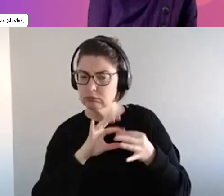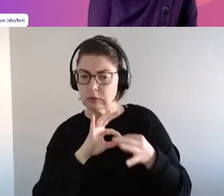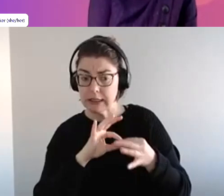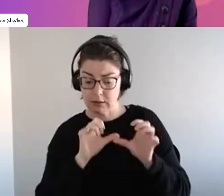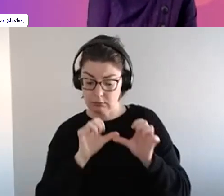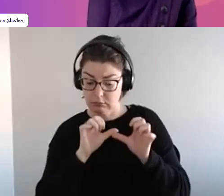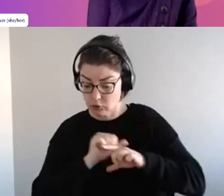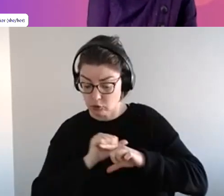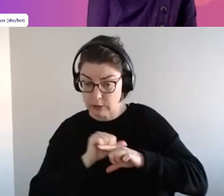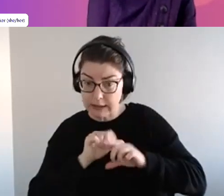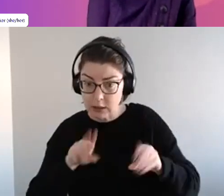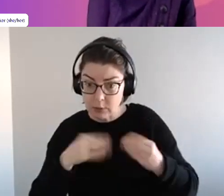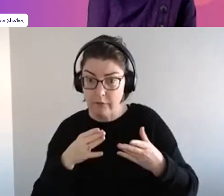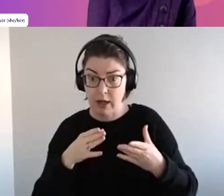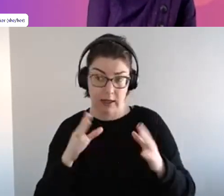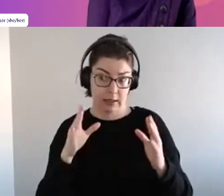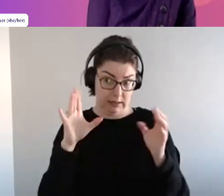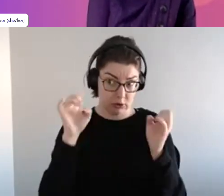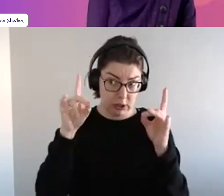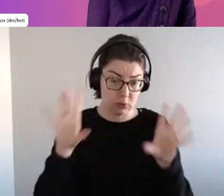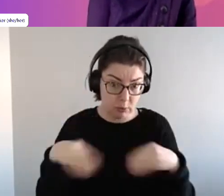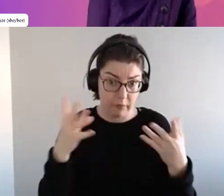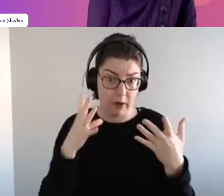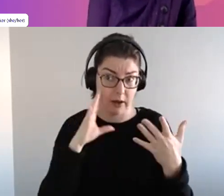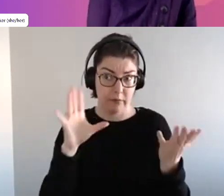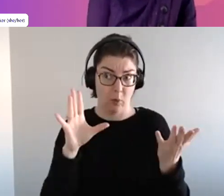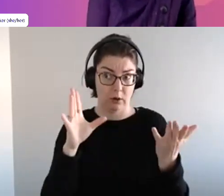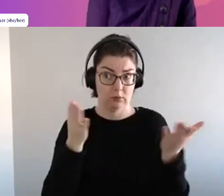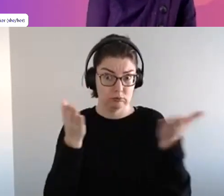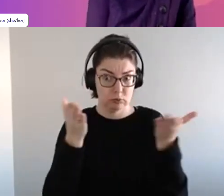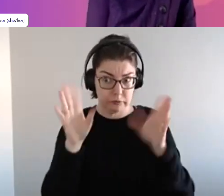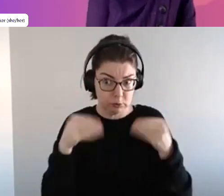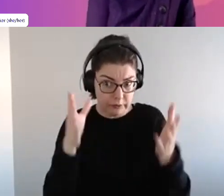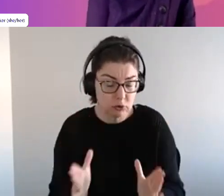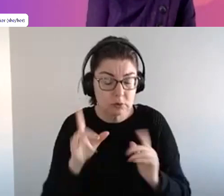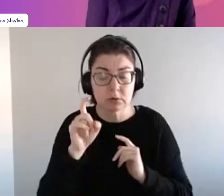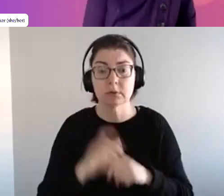signifier pour en termes de formation continue et d'éducation